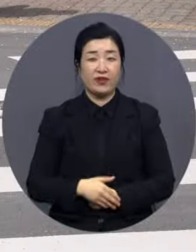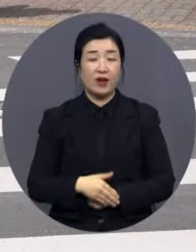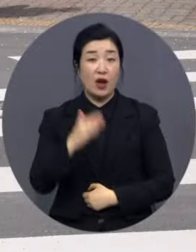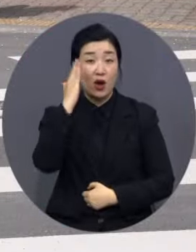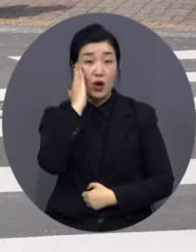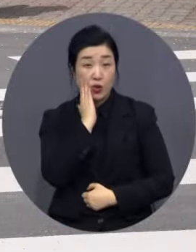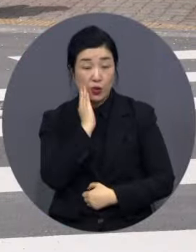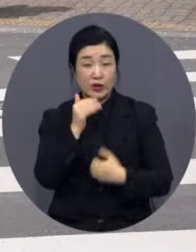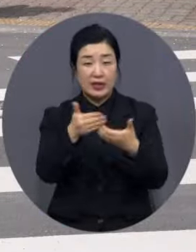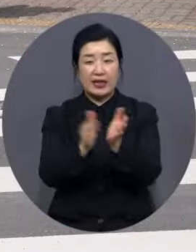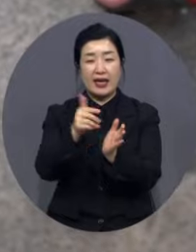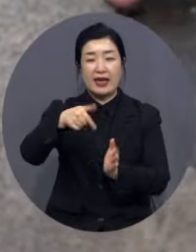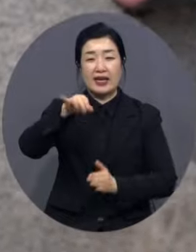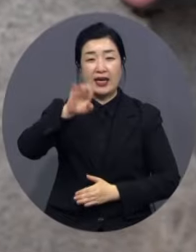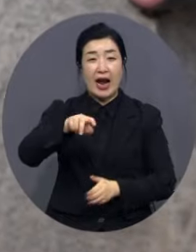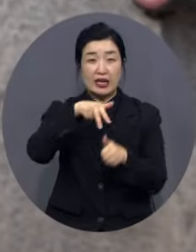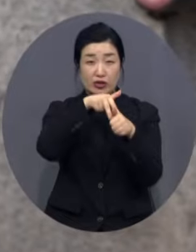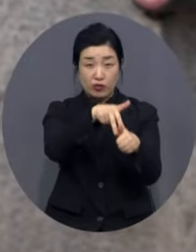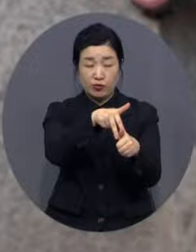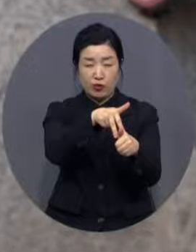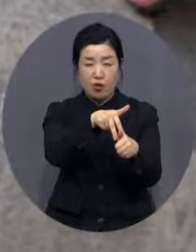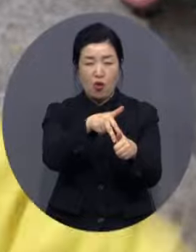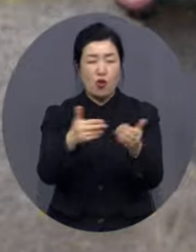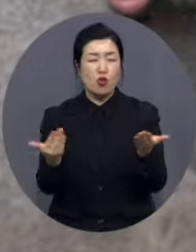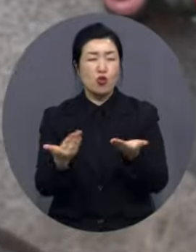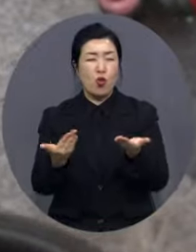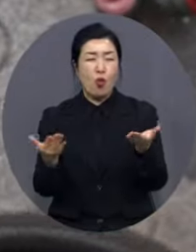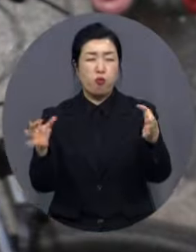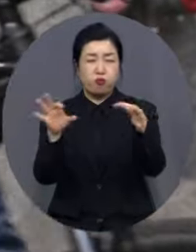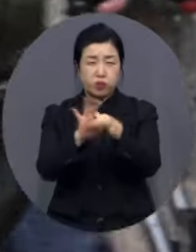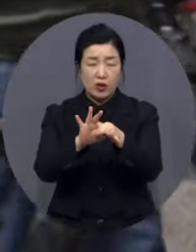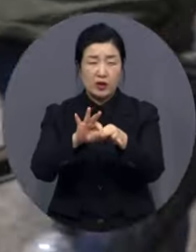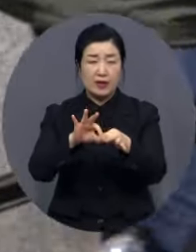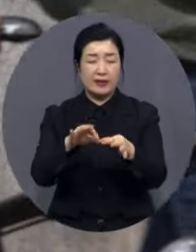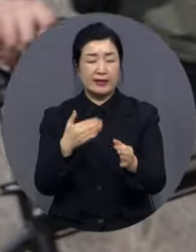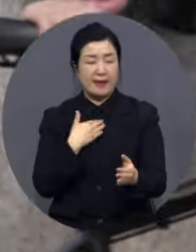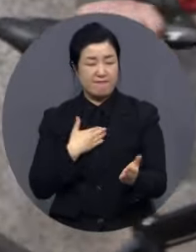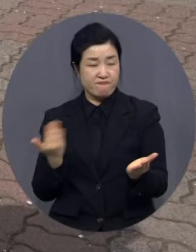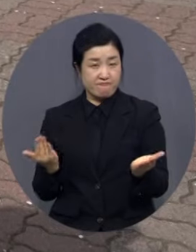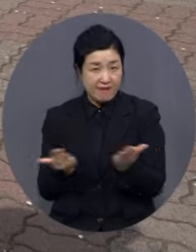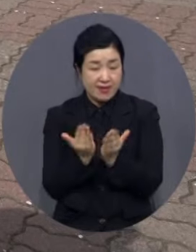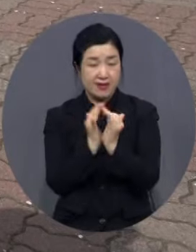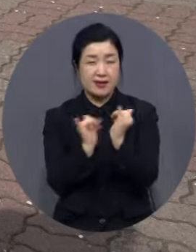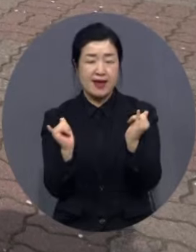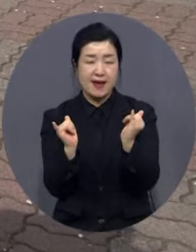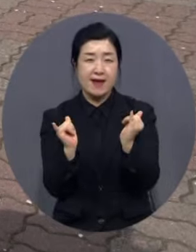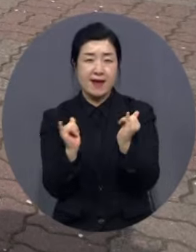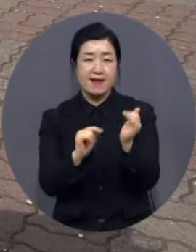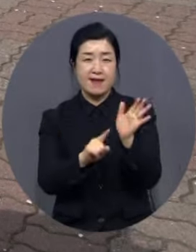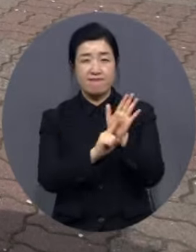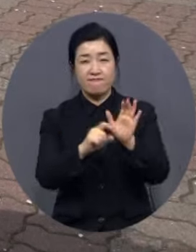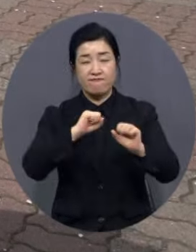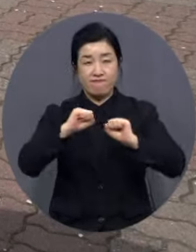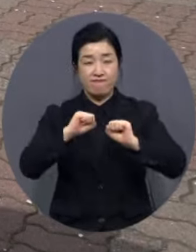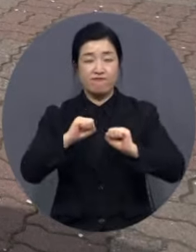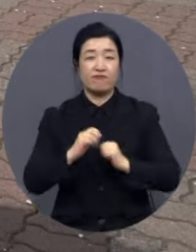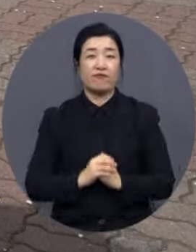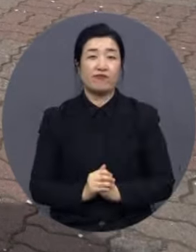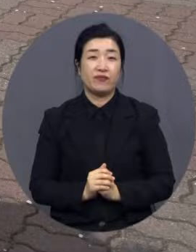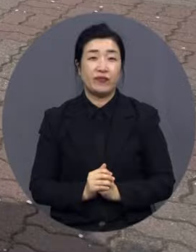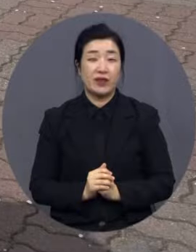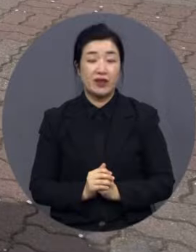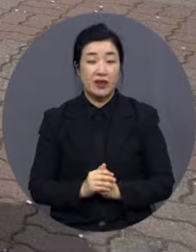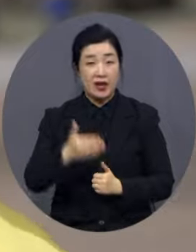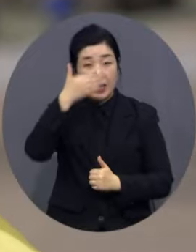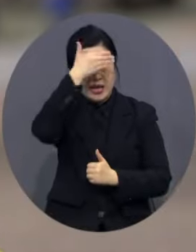후보는 비정규직 노동자로서 노동과 녹색의 가치를 실현할 적임자라며 표심잡기에 나섰습니다